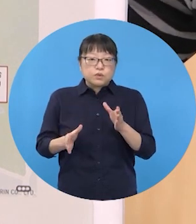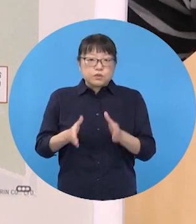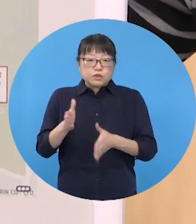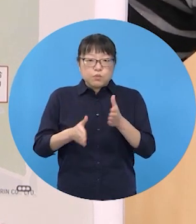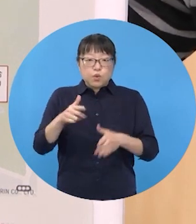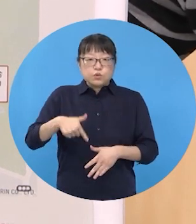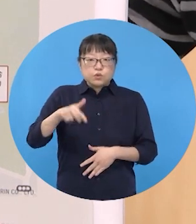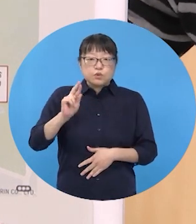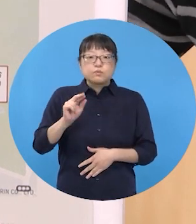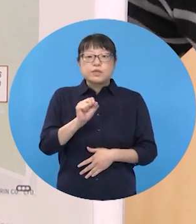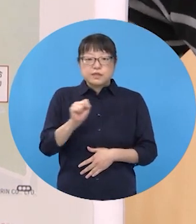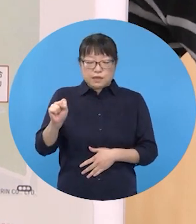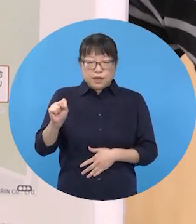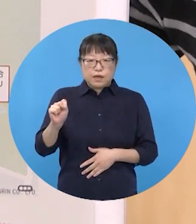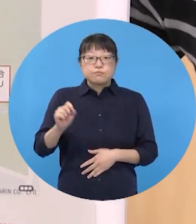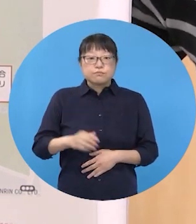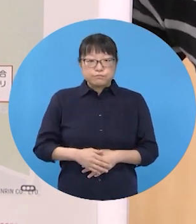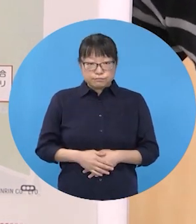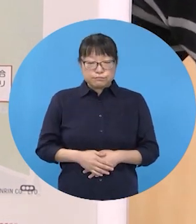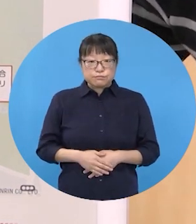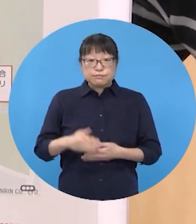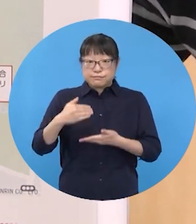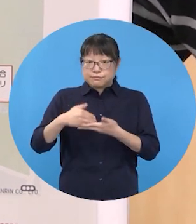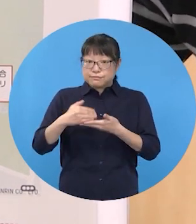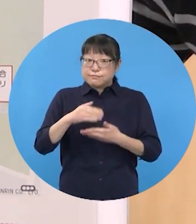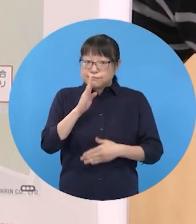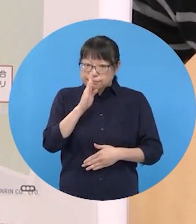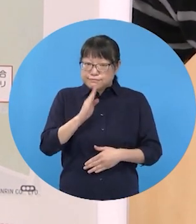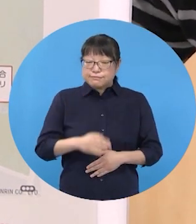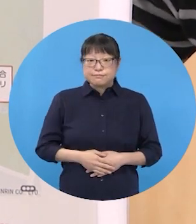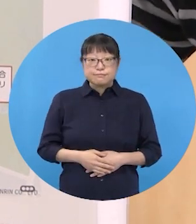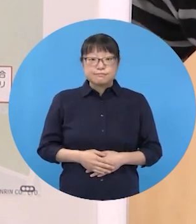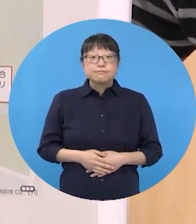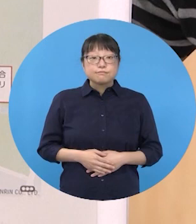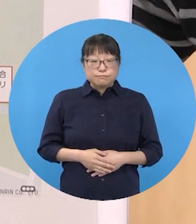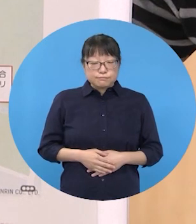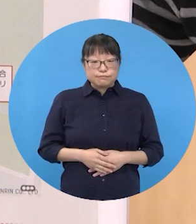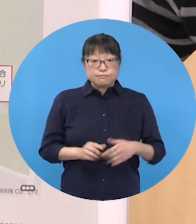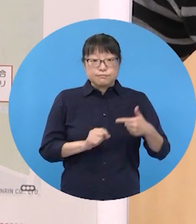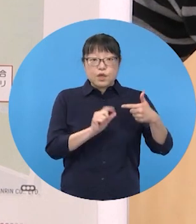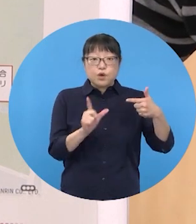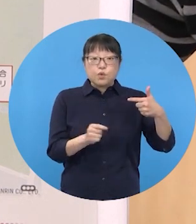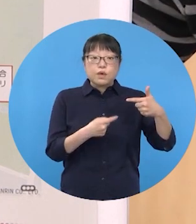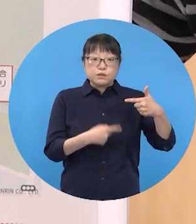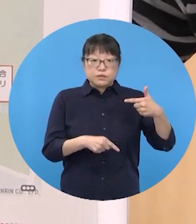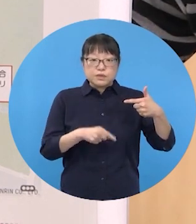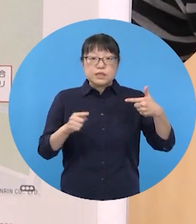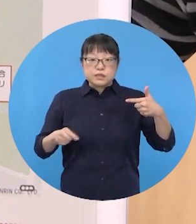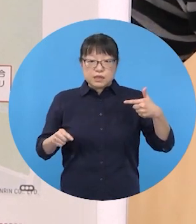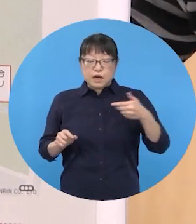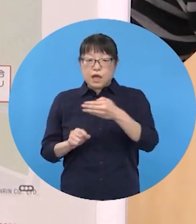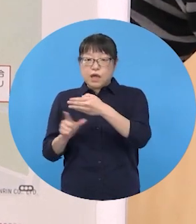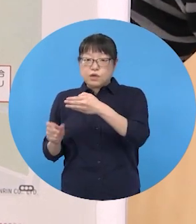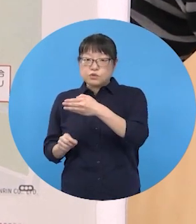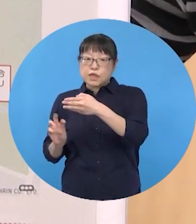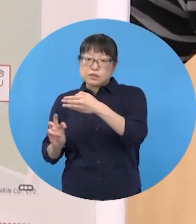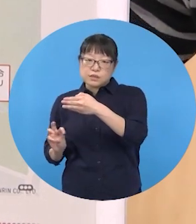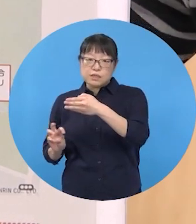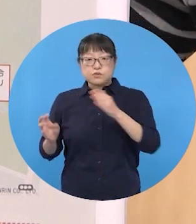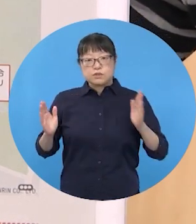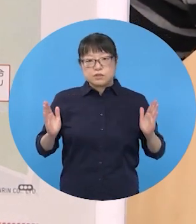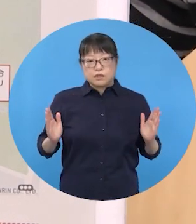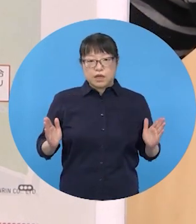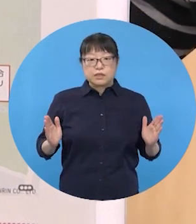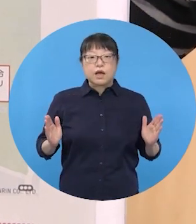ります。 概要をご説明いただいてもよろしいですか。 はい、全体で6月1日から9月30日となっており